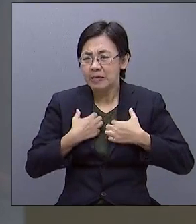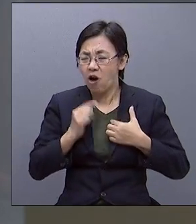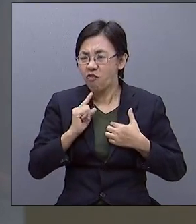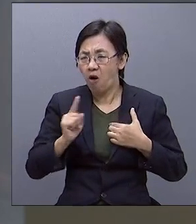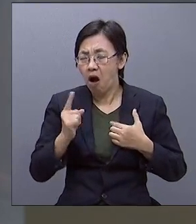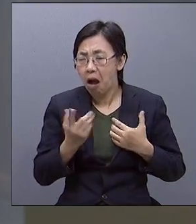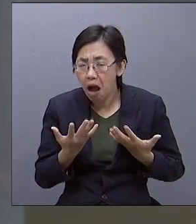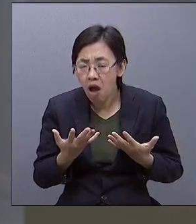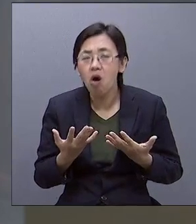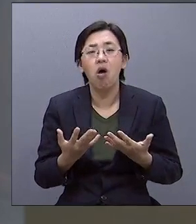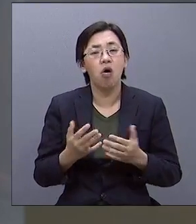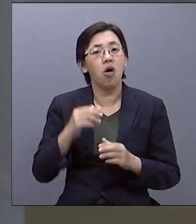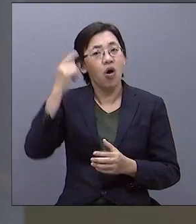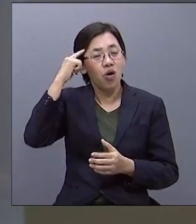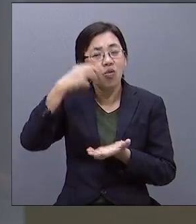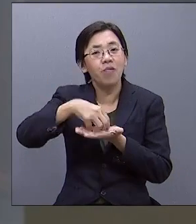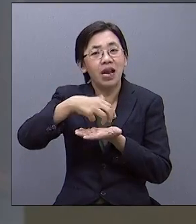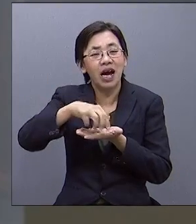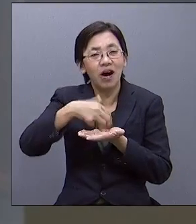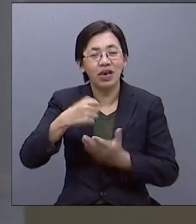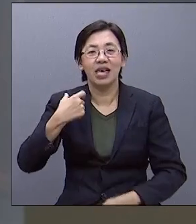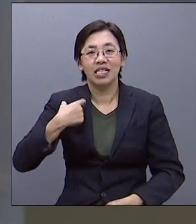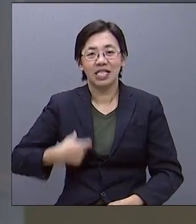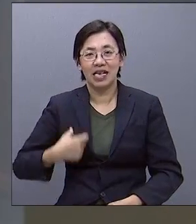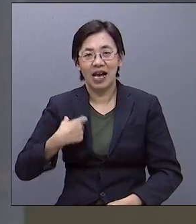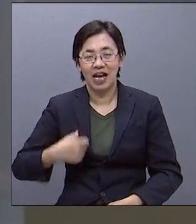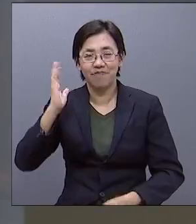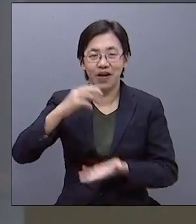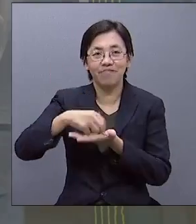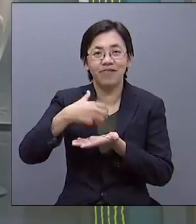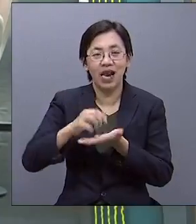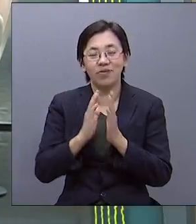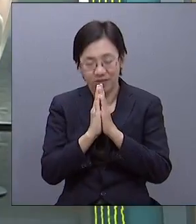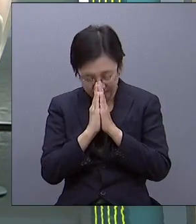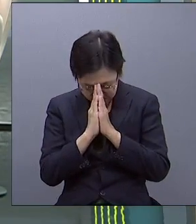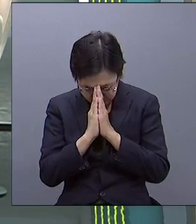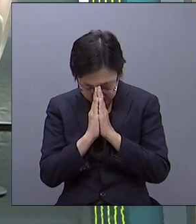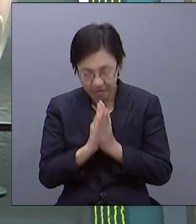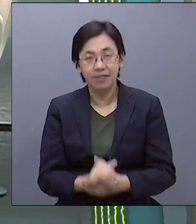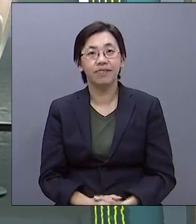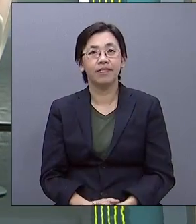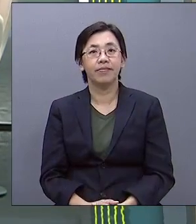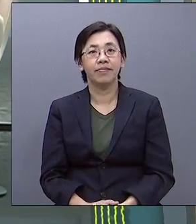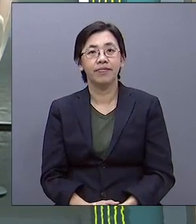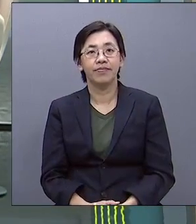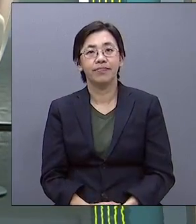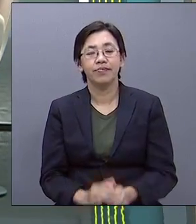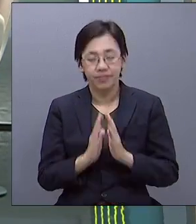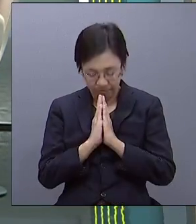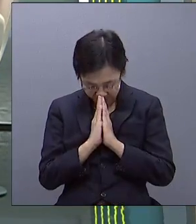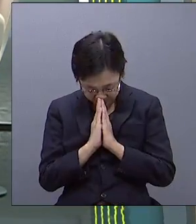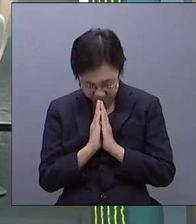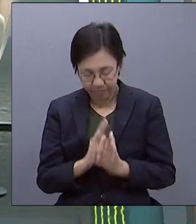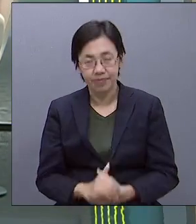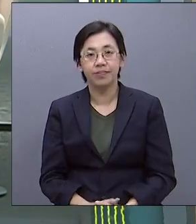เอามารู้ทันกันได้วันนี้นะคะกับทนายวิรัตหวังปิติพานิชค่ะทนายวิรัตสวัสดีค่ะ สวัสดีครับทนายครับ สวัสดีครับ